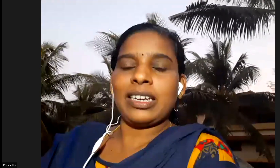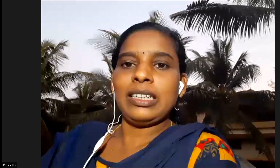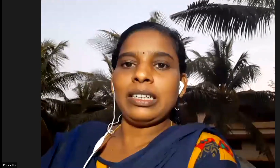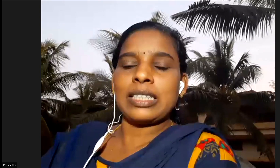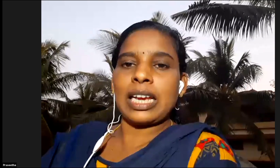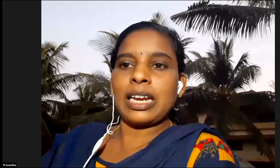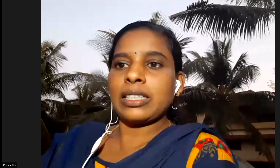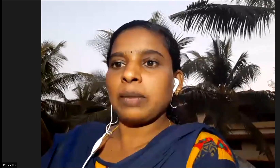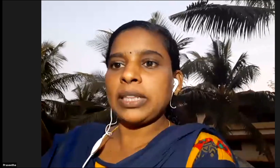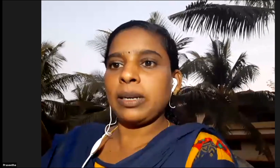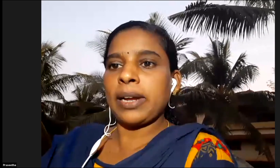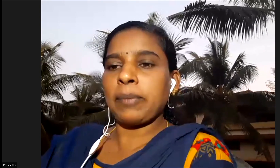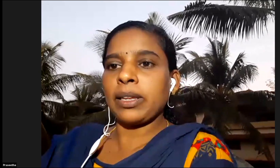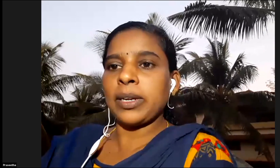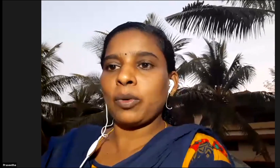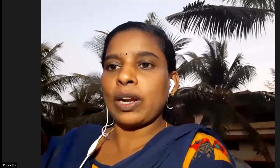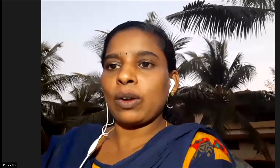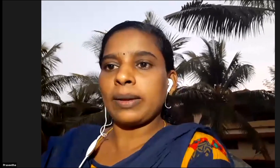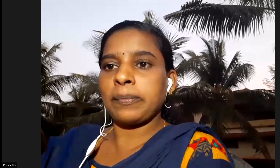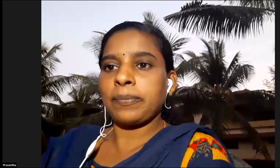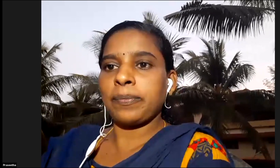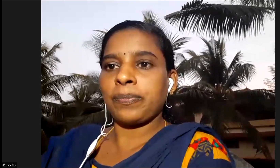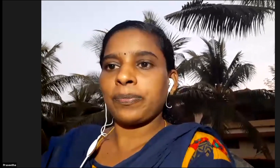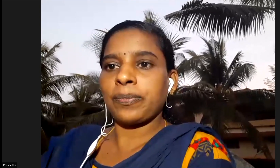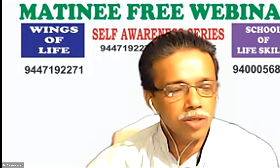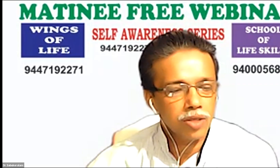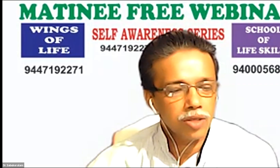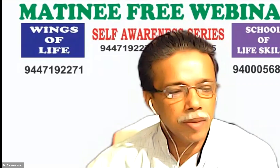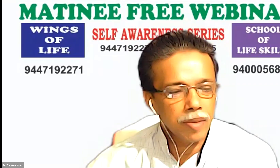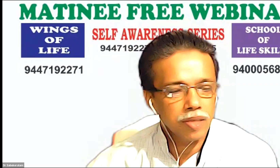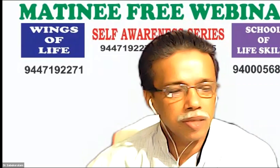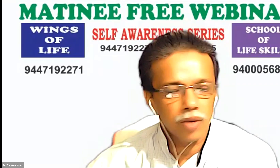ഇതിന് സാറേ ഇപ്പൊ തന്നെ പറഞ്ഞു പറഞ്ഞു പോവാലോ അല്ലെ?